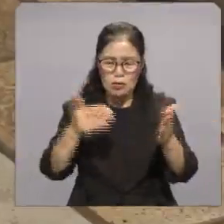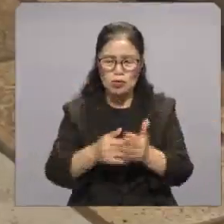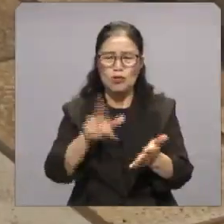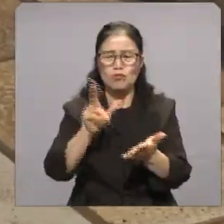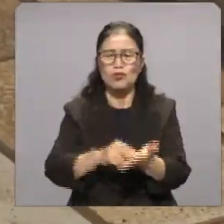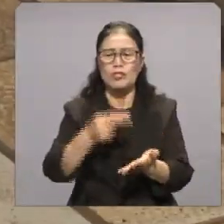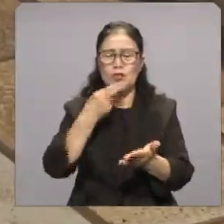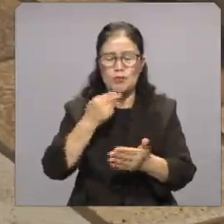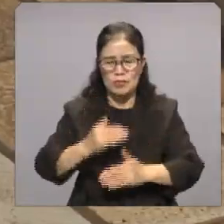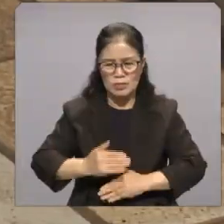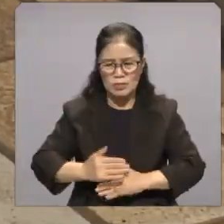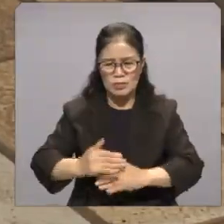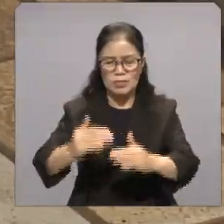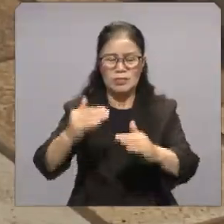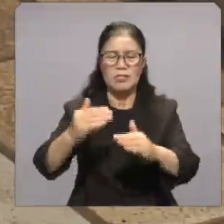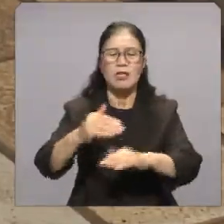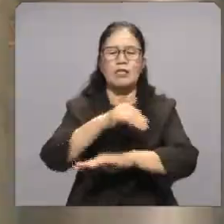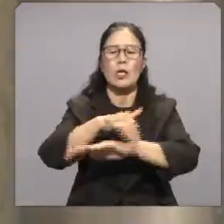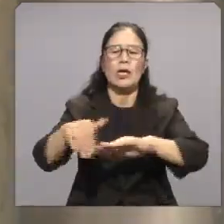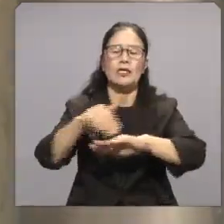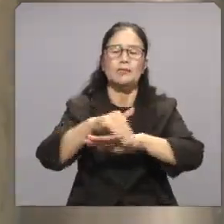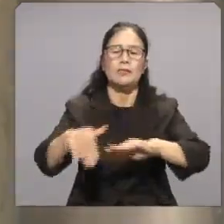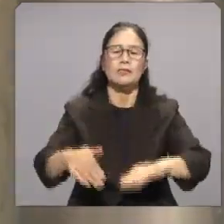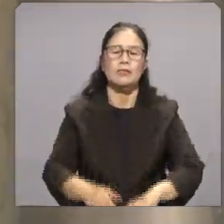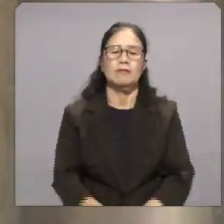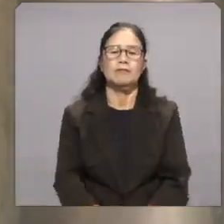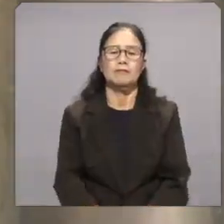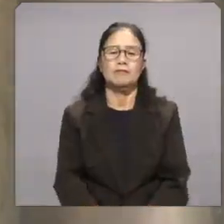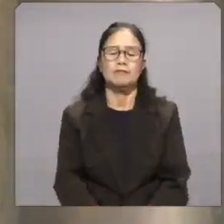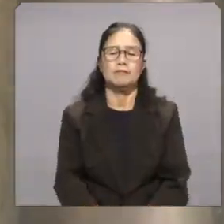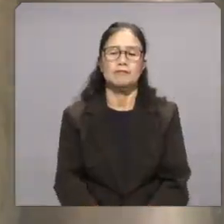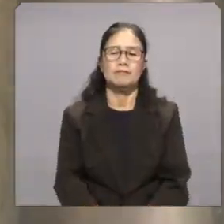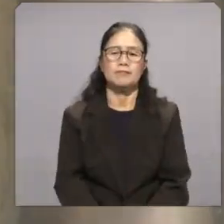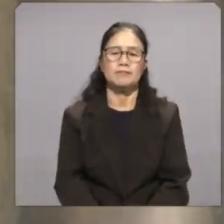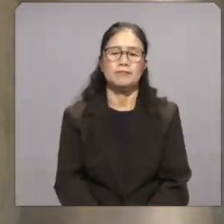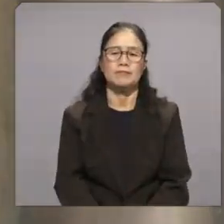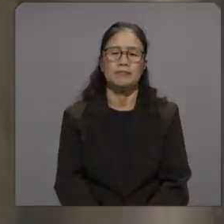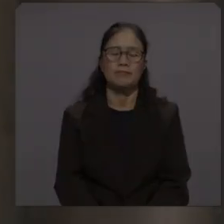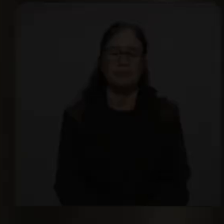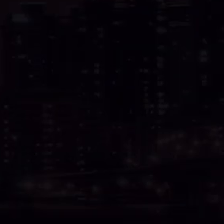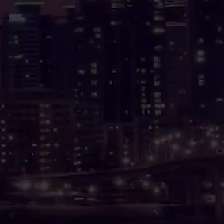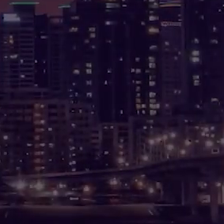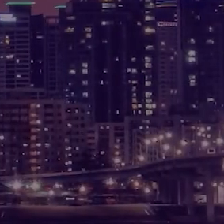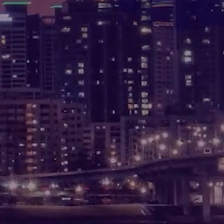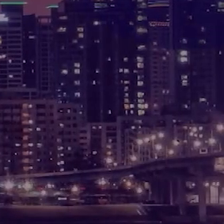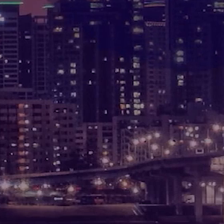없이 사업을 진행한다는 방침입니다. OBS 뉴스 신종환입니다.